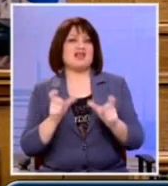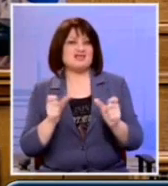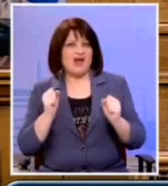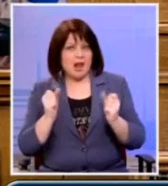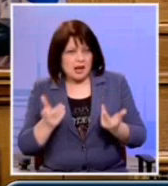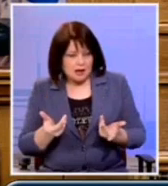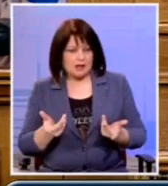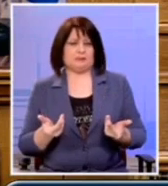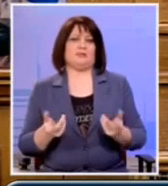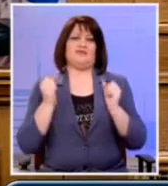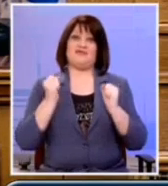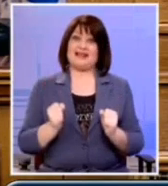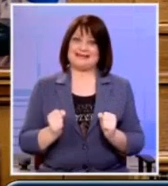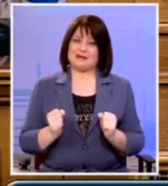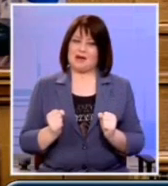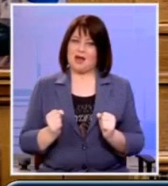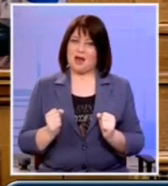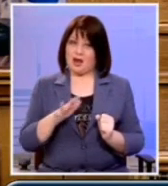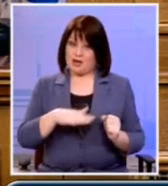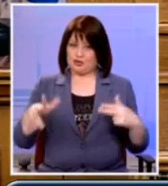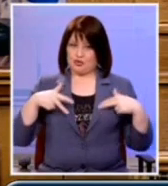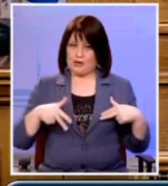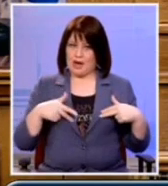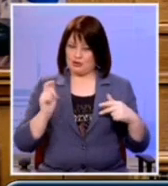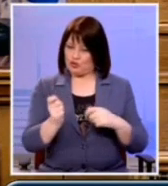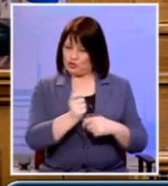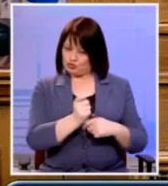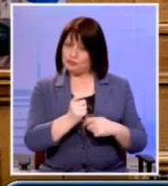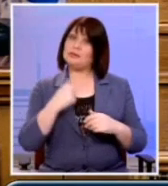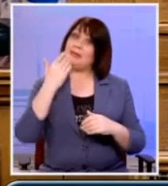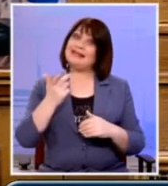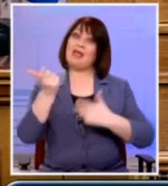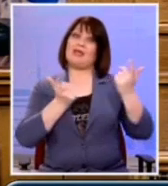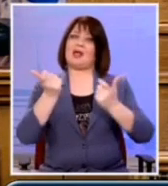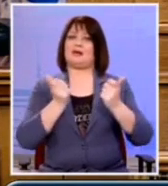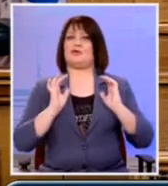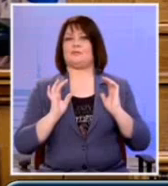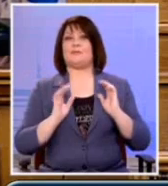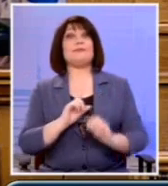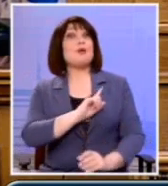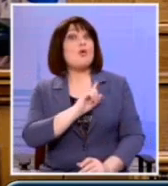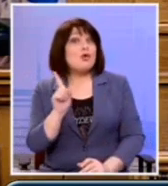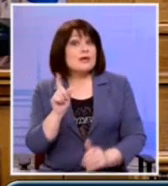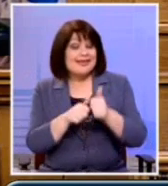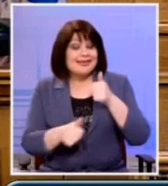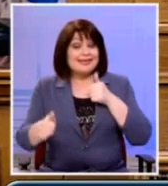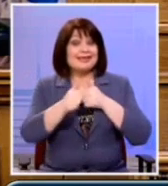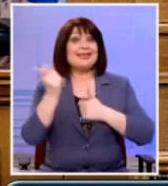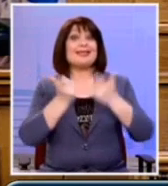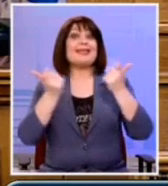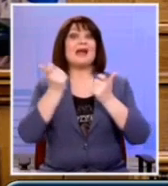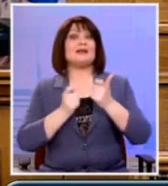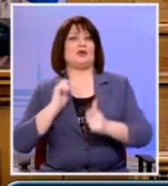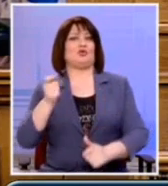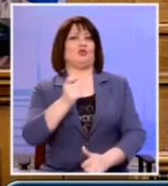να υπάρχουν οι βασικές αυτές κοινωνικές αποστολές του κράτους και όχι να εξυπηρετούνται κατά προτεραιότητα οι απαιτήσεις των